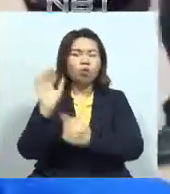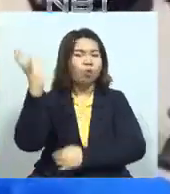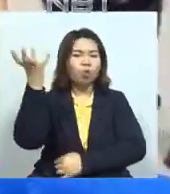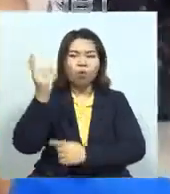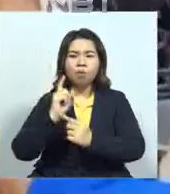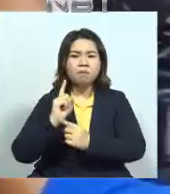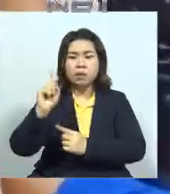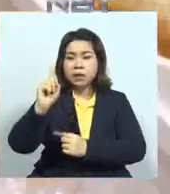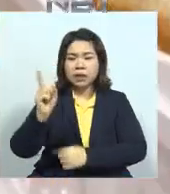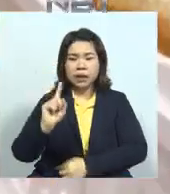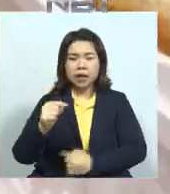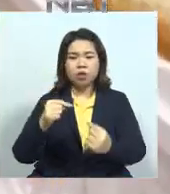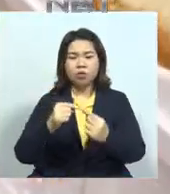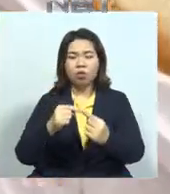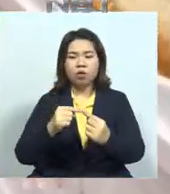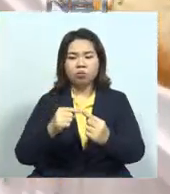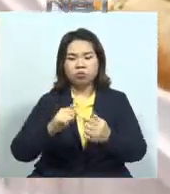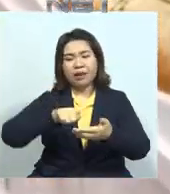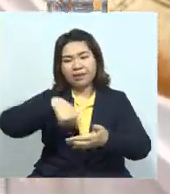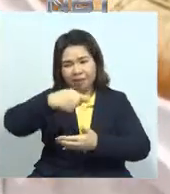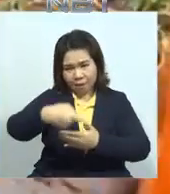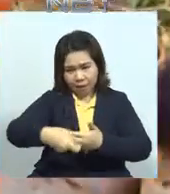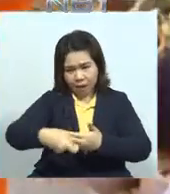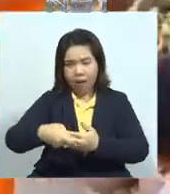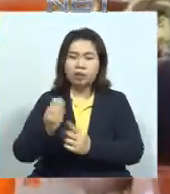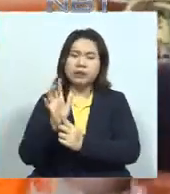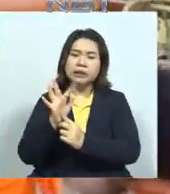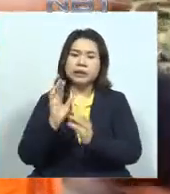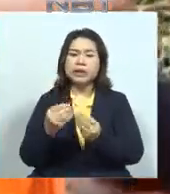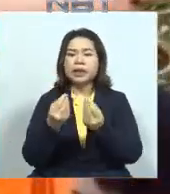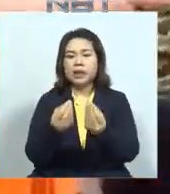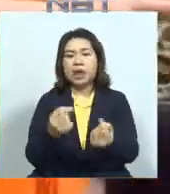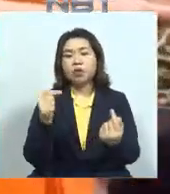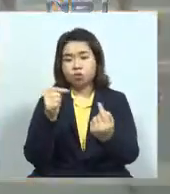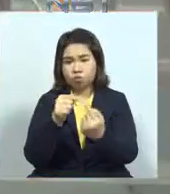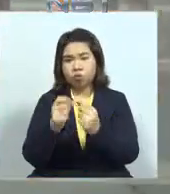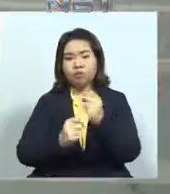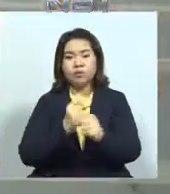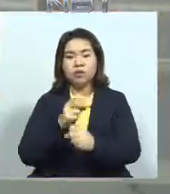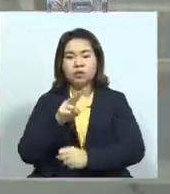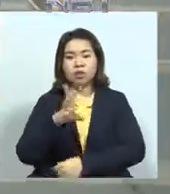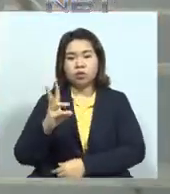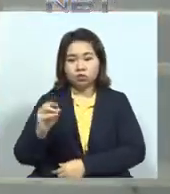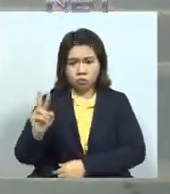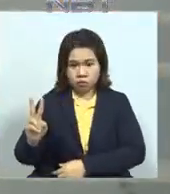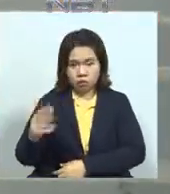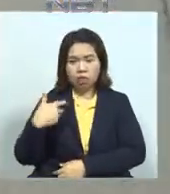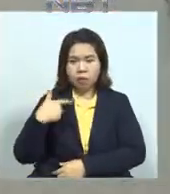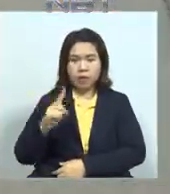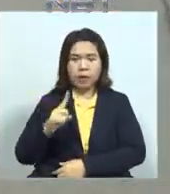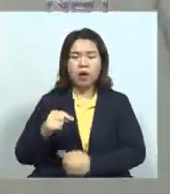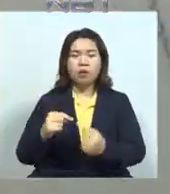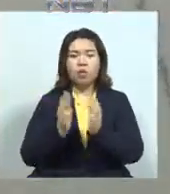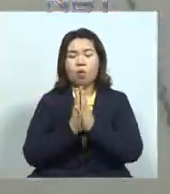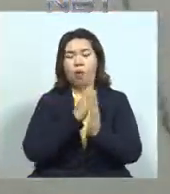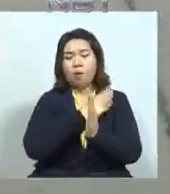กงานประเพณีตักบาตรดอกข้าวพรรษาและถวายเทียนพรรษาพระราชทานประจำปี2562และประเพณีล้างเท้าพ